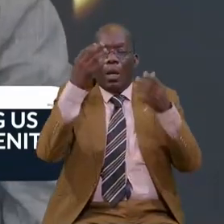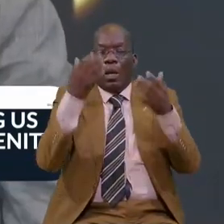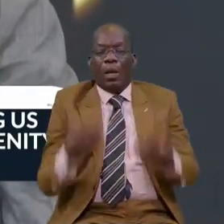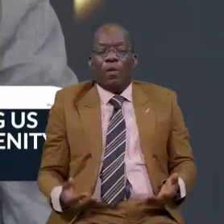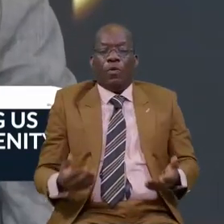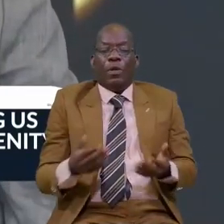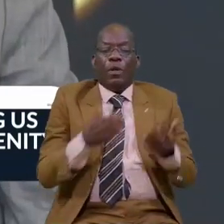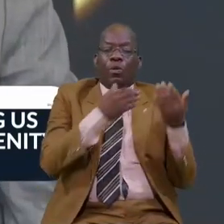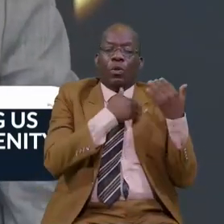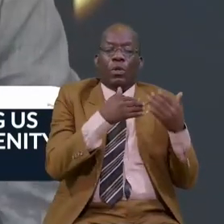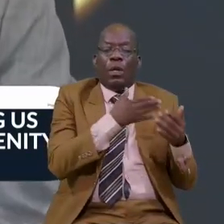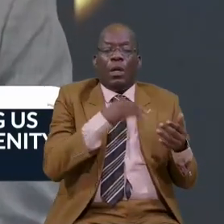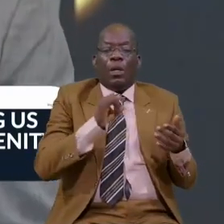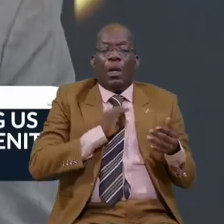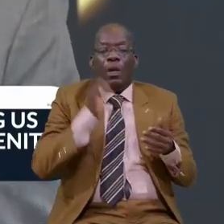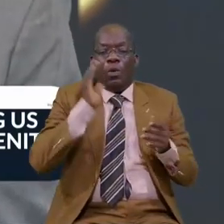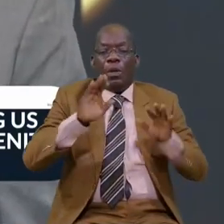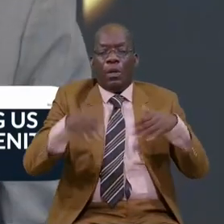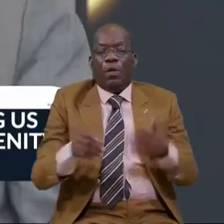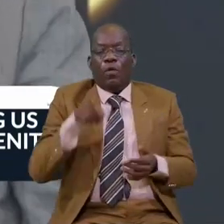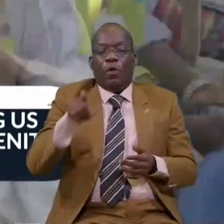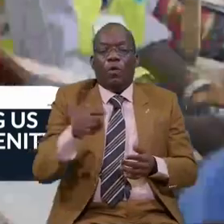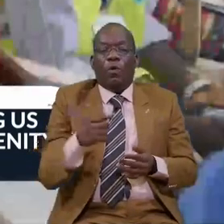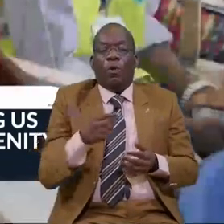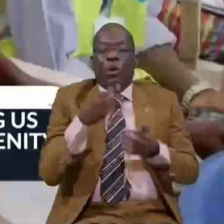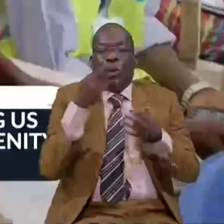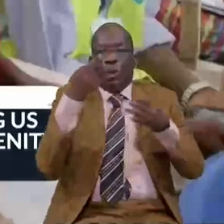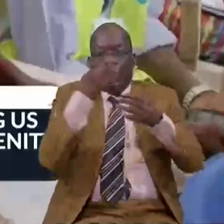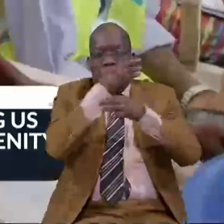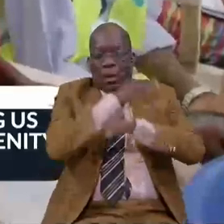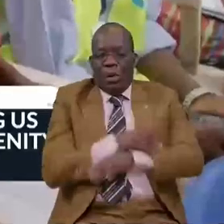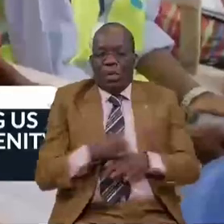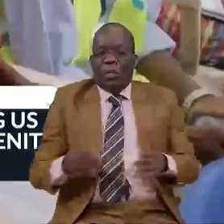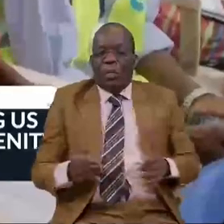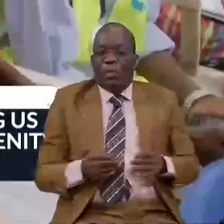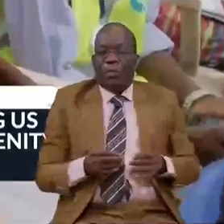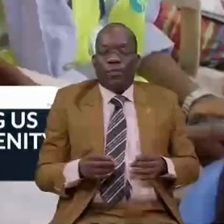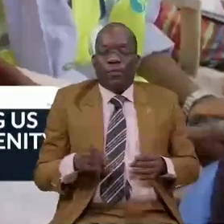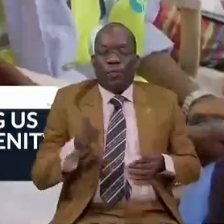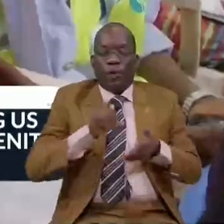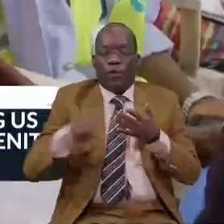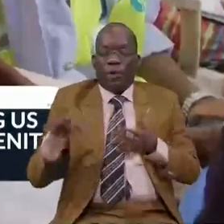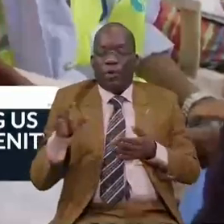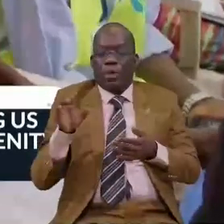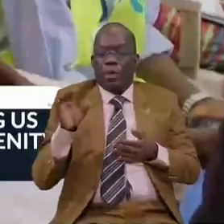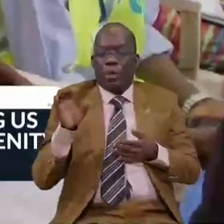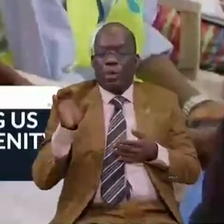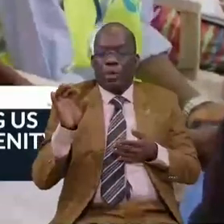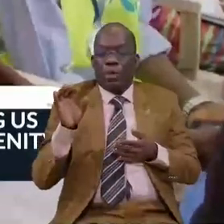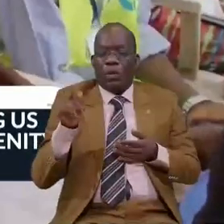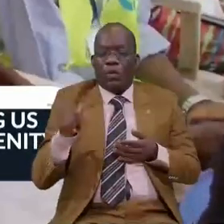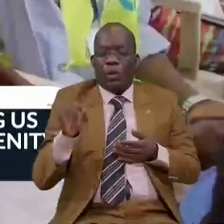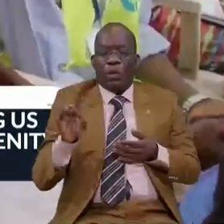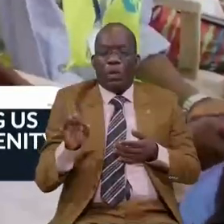et chargés. Et je vous donnerai du repos. Quelqu'un là-bas crie